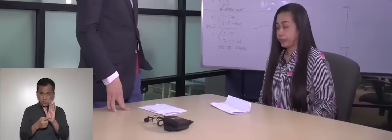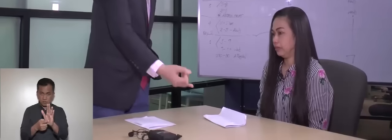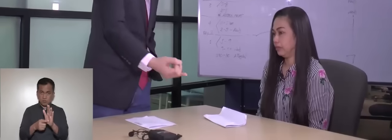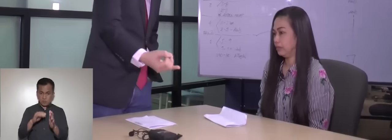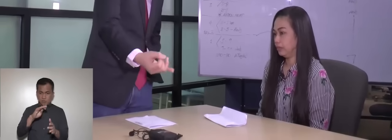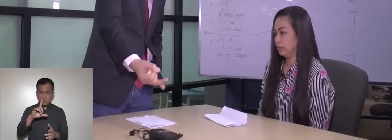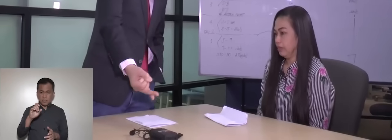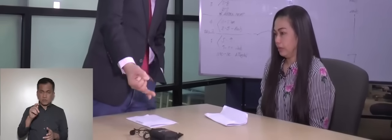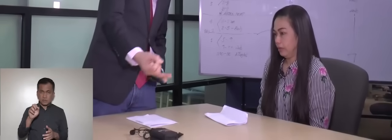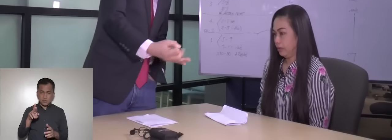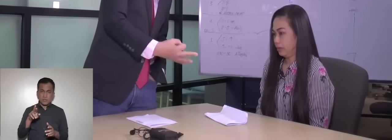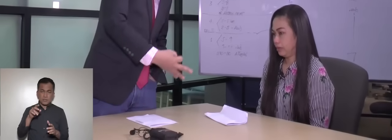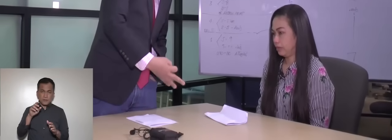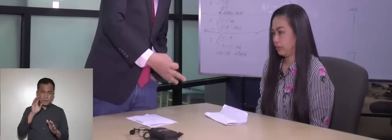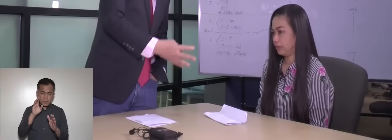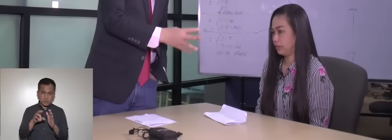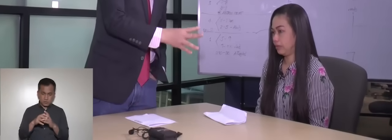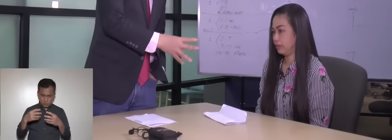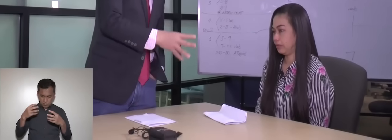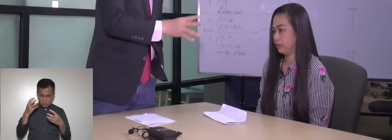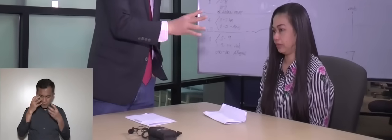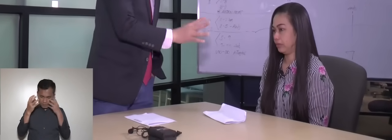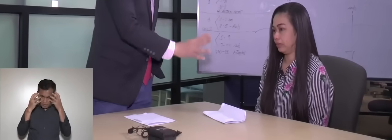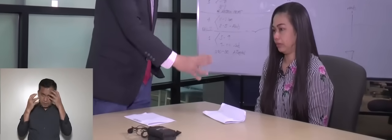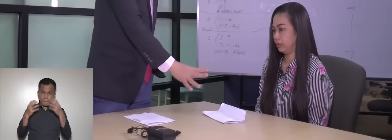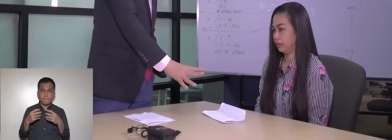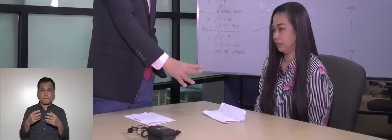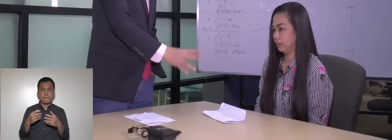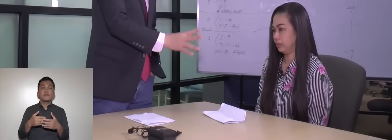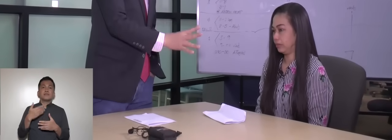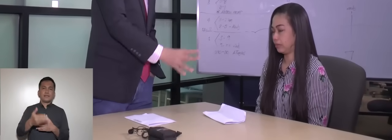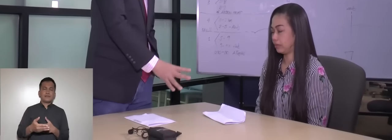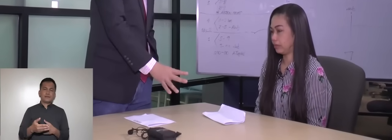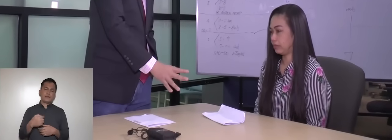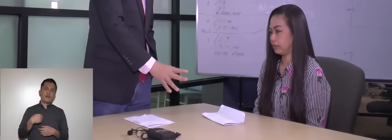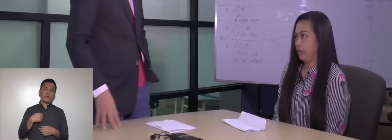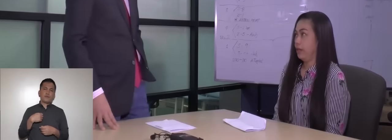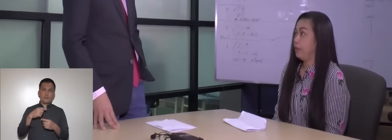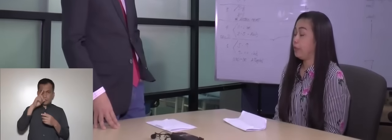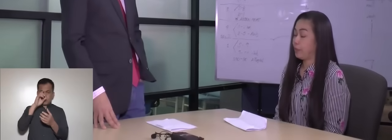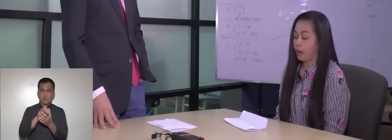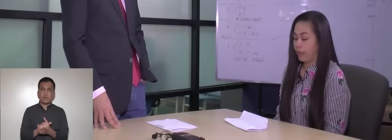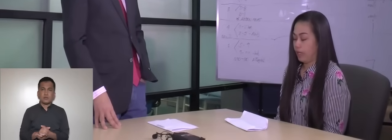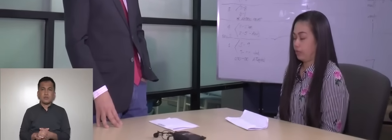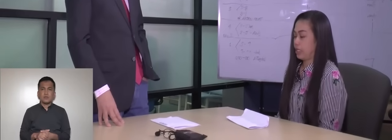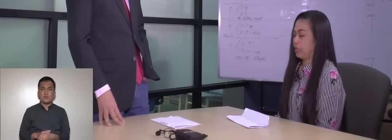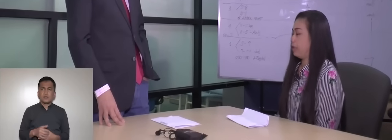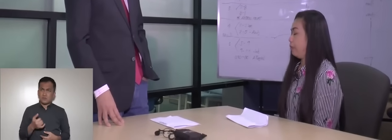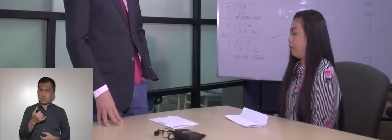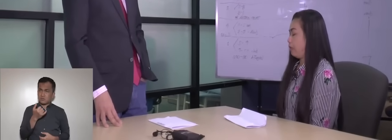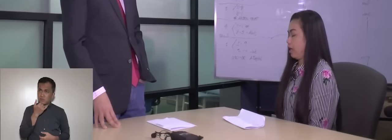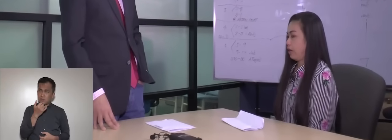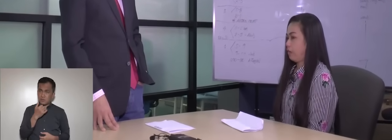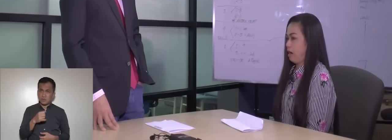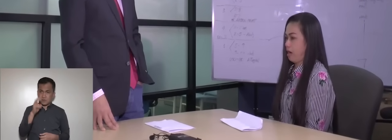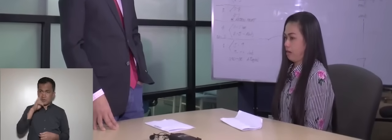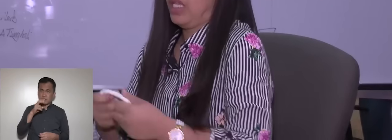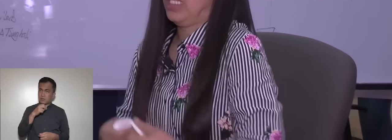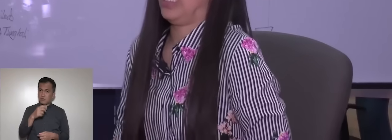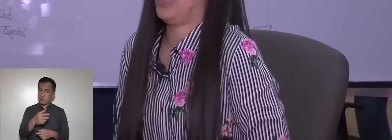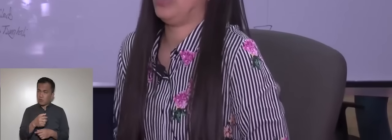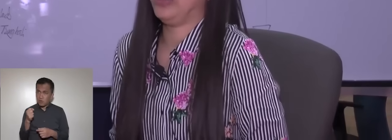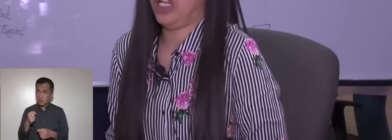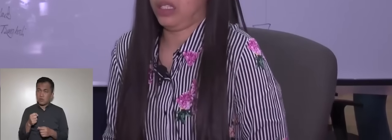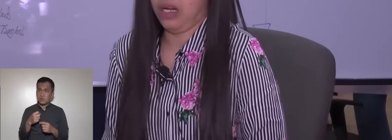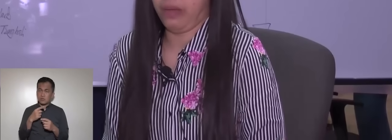blatter? Mga picture ng mga pasa sa mukha nyo. Then, only then, maniniwala ako. Yun po ang mali ko, sir. Hindi po ako nakakuha.